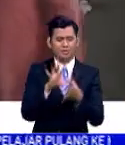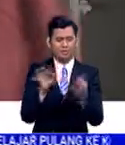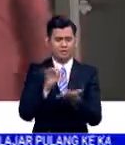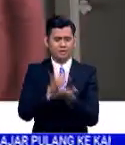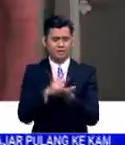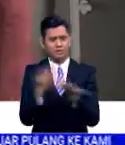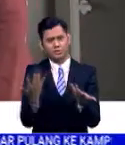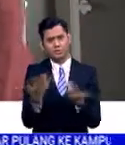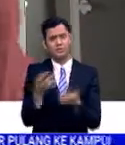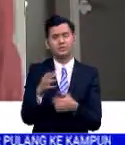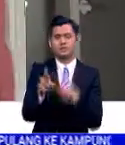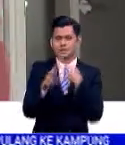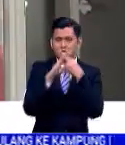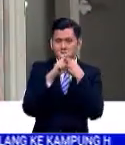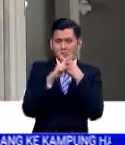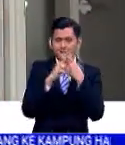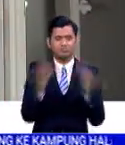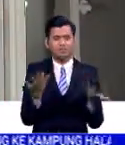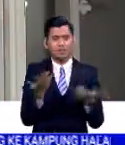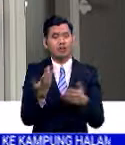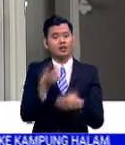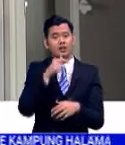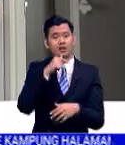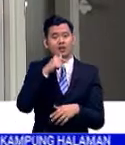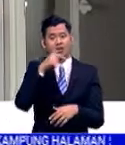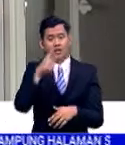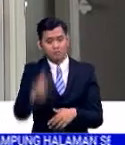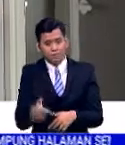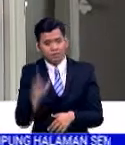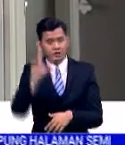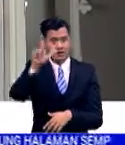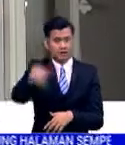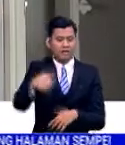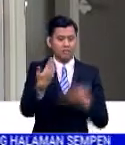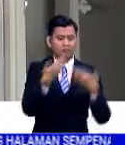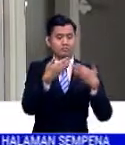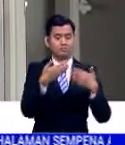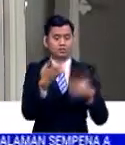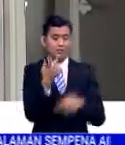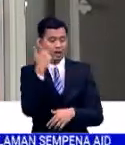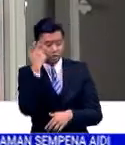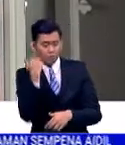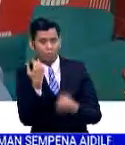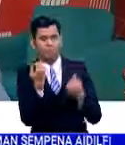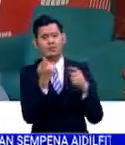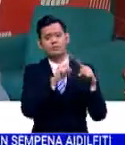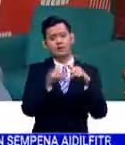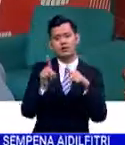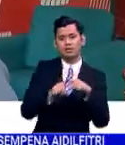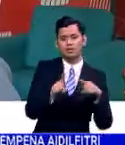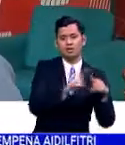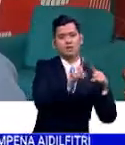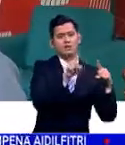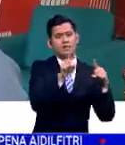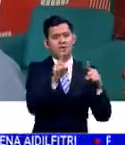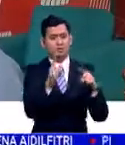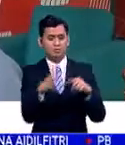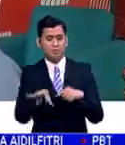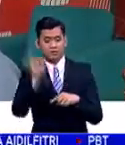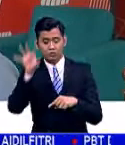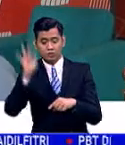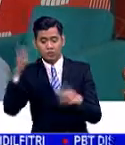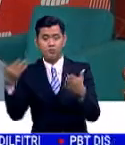cerita detektif misteri. So lama-lama dia adalah dia mengungkap rahsia dia semua dan ada twist, ada plot twist. Kita punya main